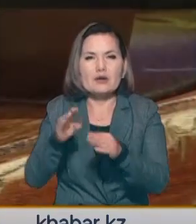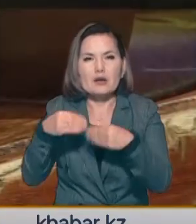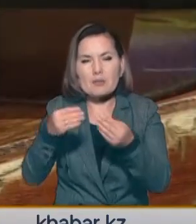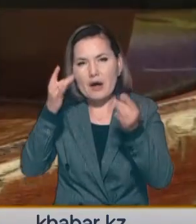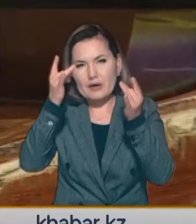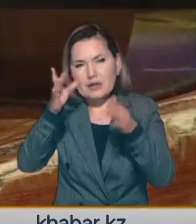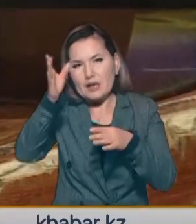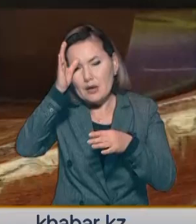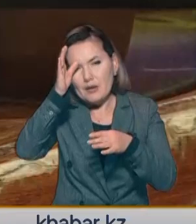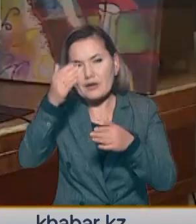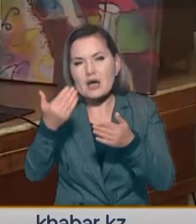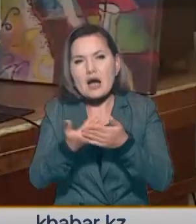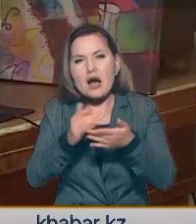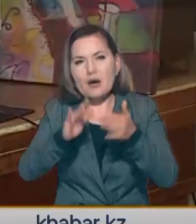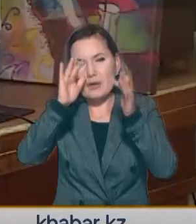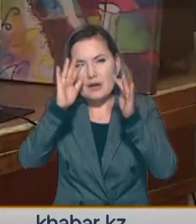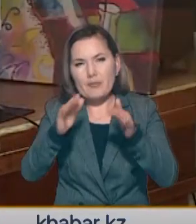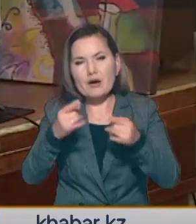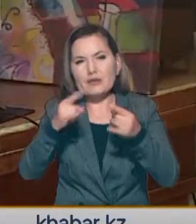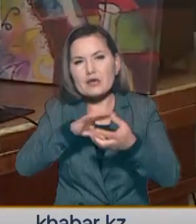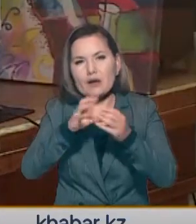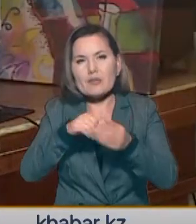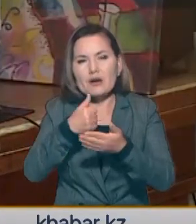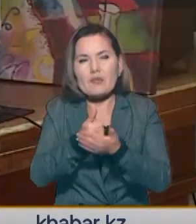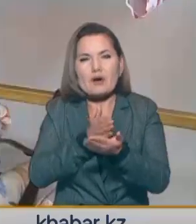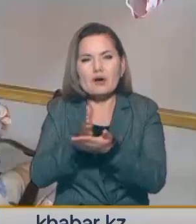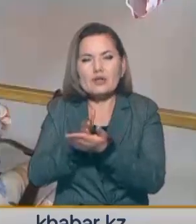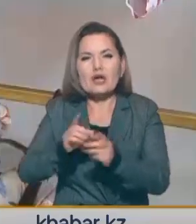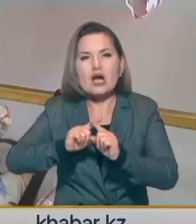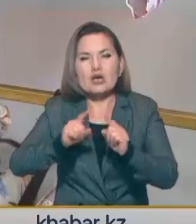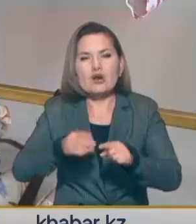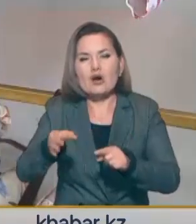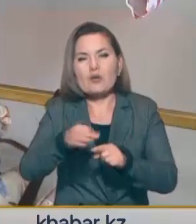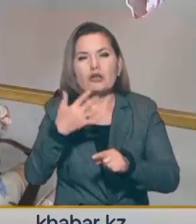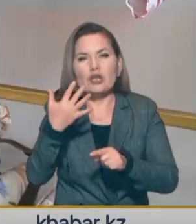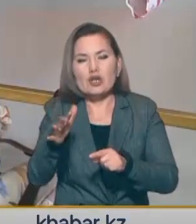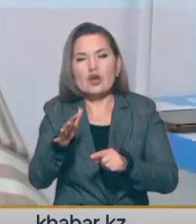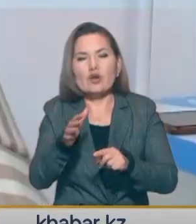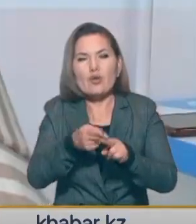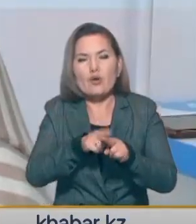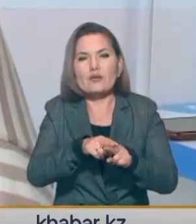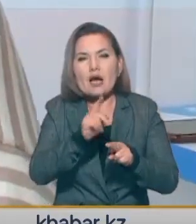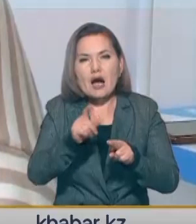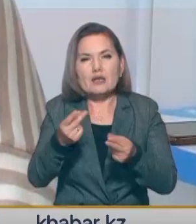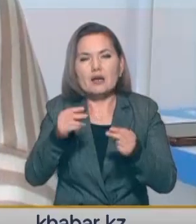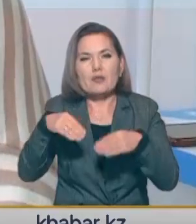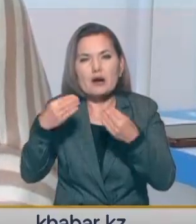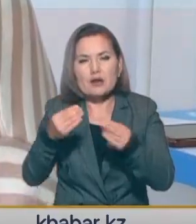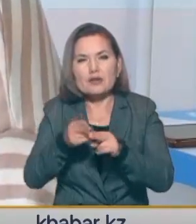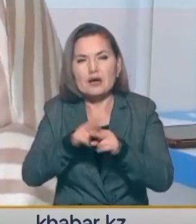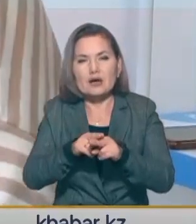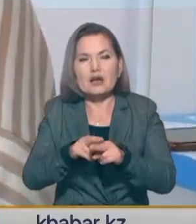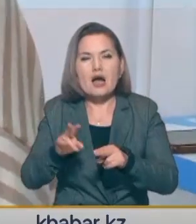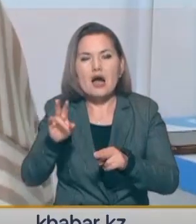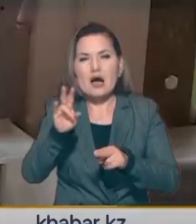мәдениет, ғылым, ақпараттық технологиялар, медиа және бизнес бағыттары бойынша ерекше жобаларға облыс әкімінің 50 гранты беріледі. Байқауға өтінімдерді қабылдау қараша айының